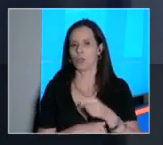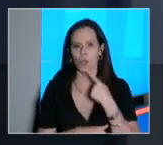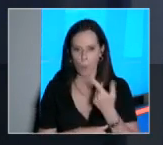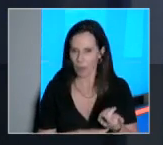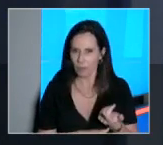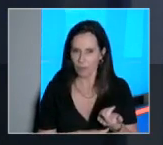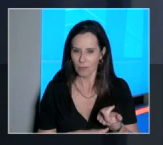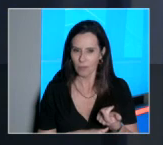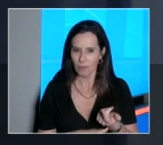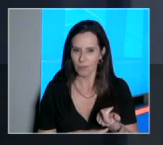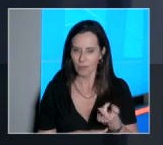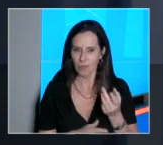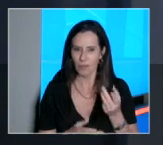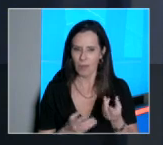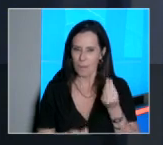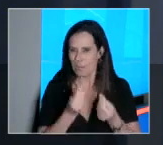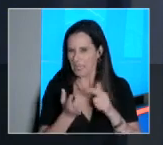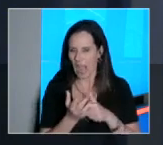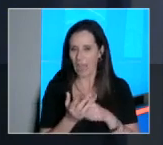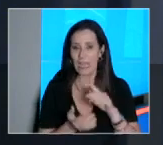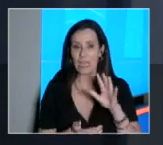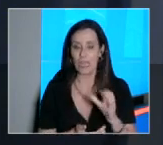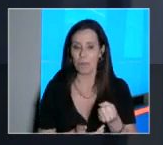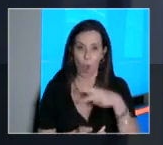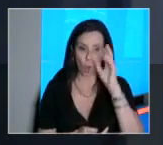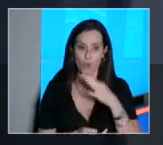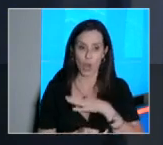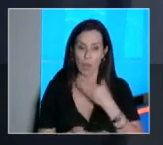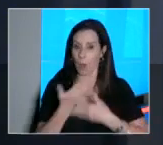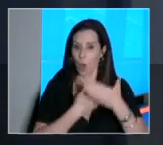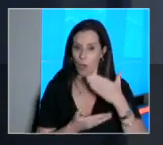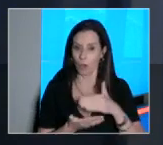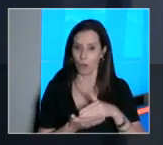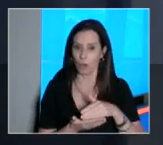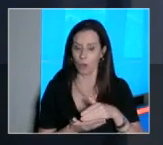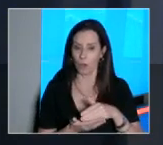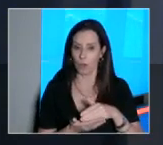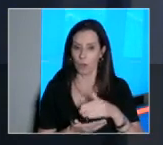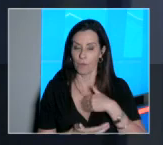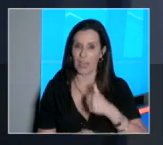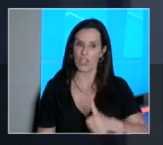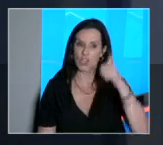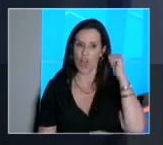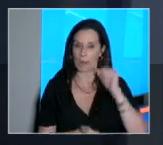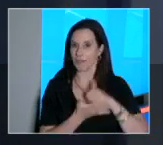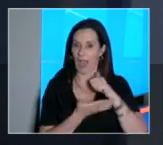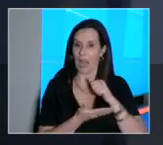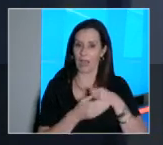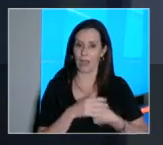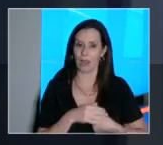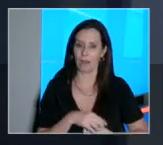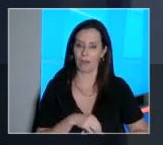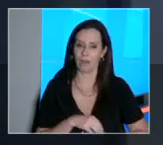אומר שמשחק. כן, משחק. בואו, עכשיו, בואו. אם ההורים שלי עלו, חז וחלי לעלו לפה, ואני הייתי שם,